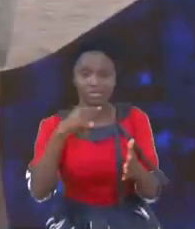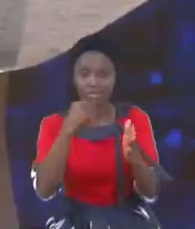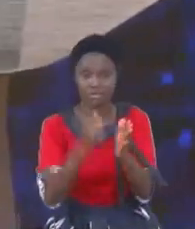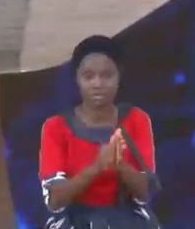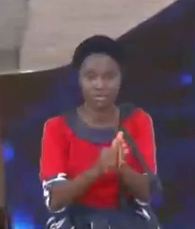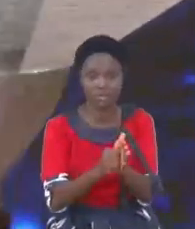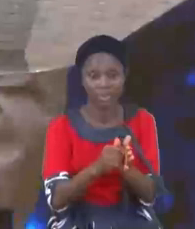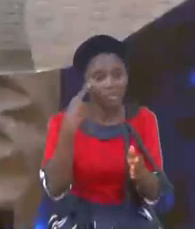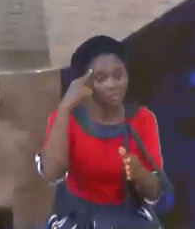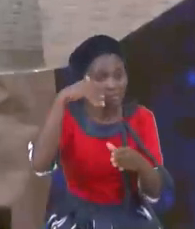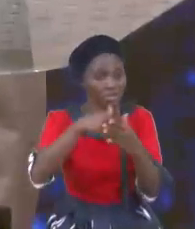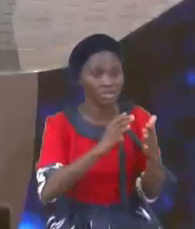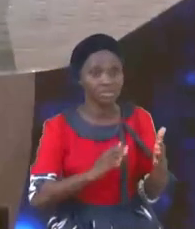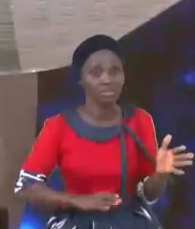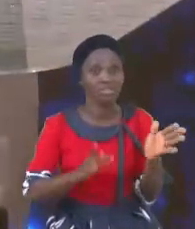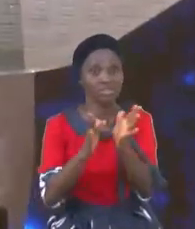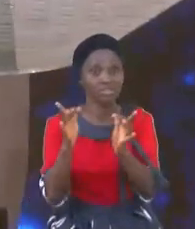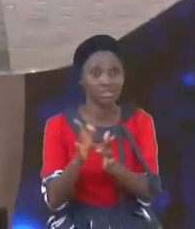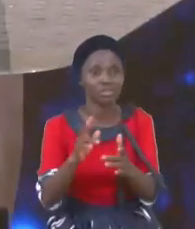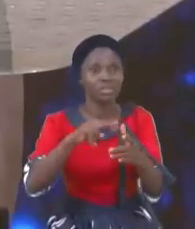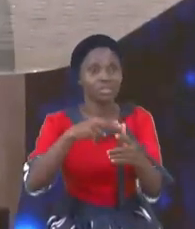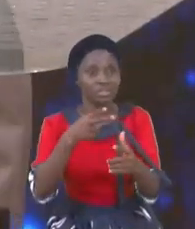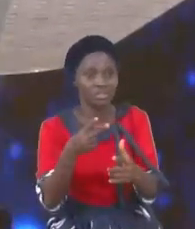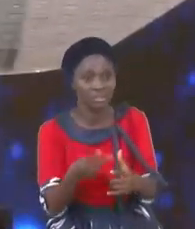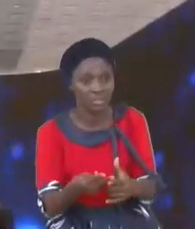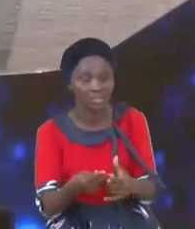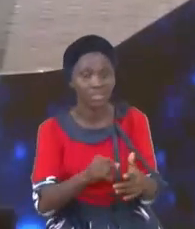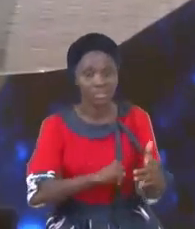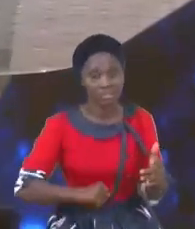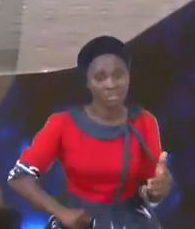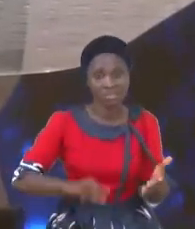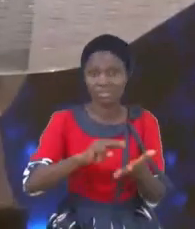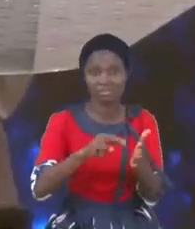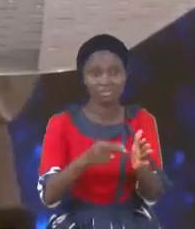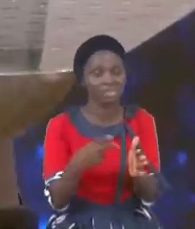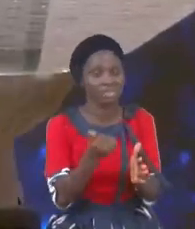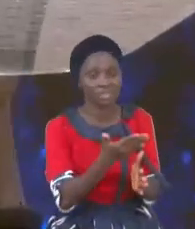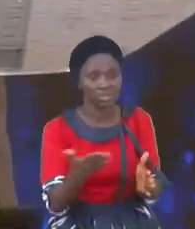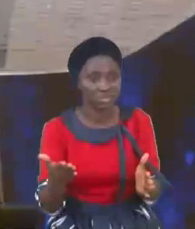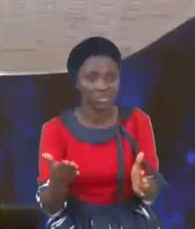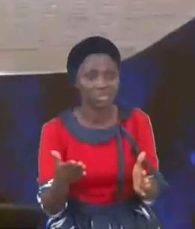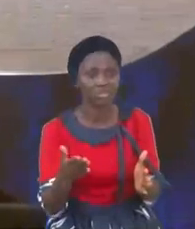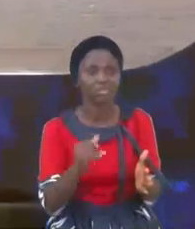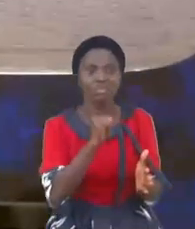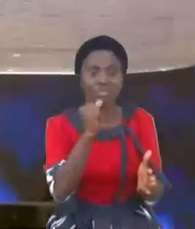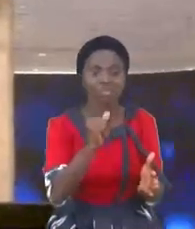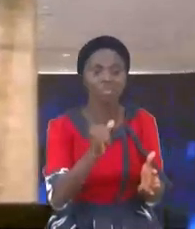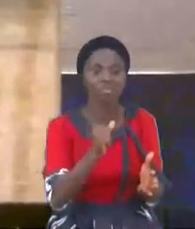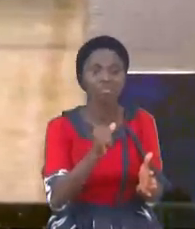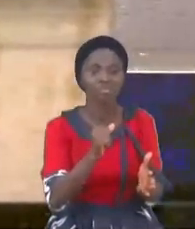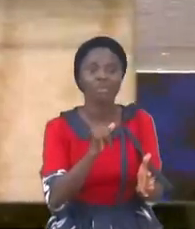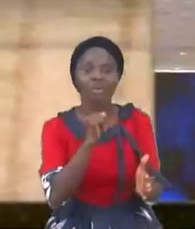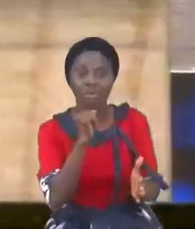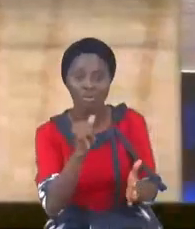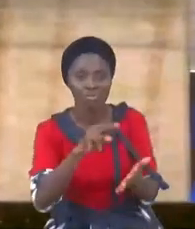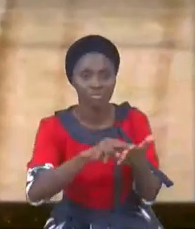Car ce n'est rien que d'être circoncis ou incirconcis. Ce qui est quelque chose, c'est d'être une